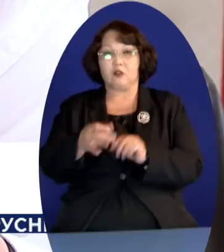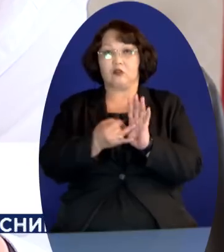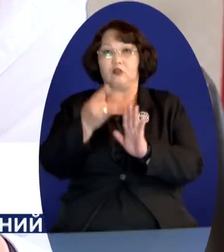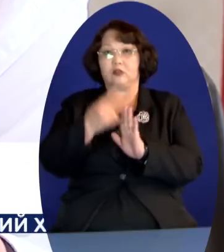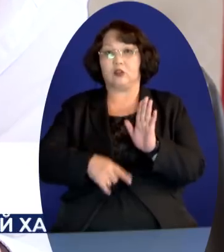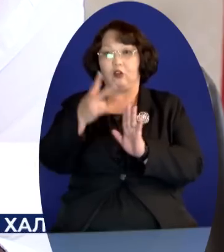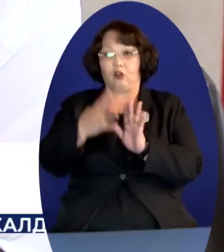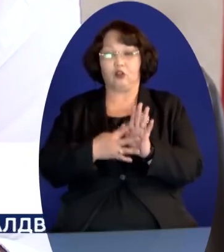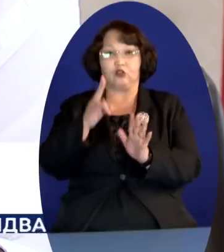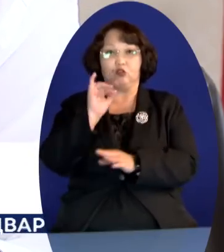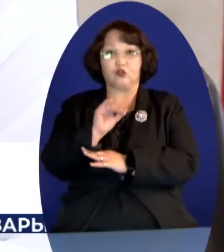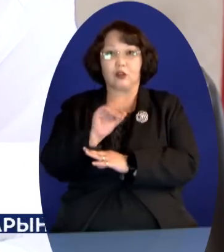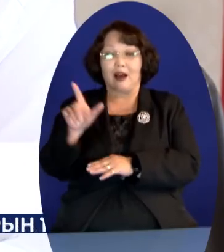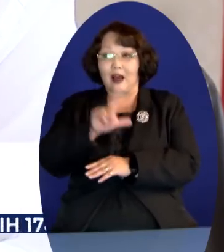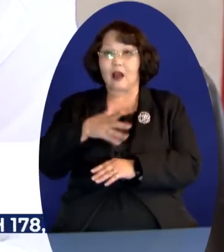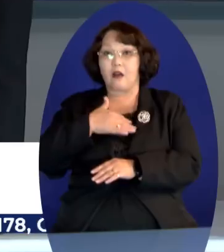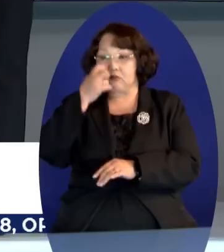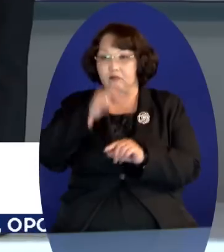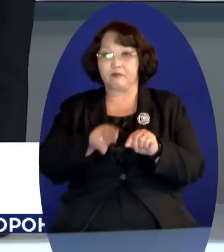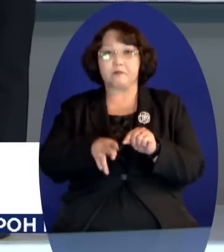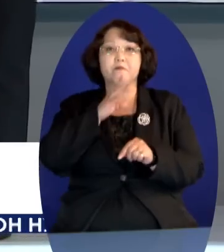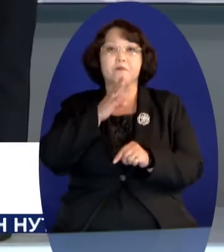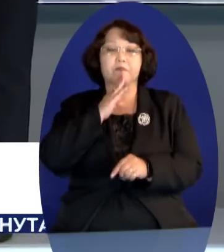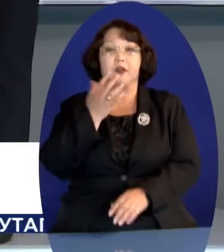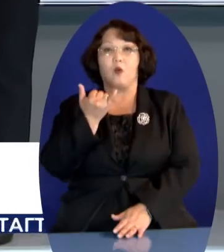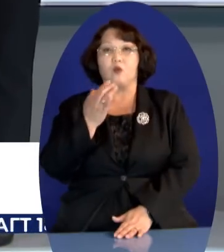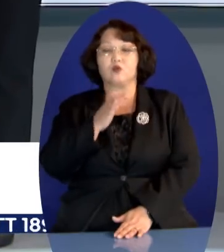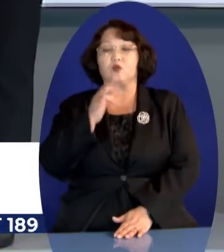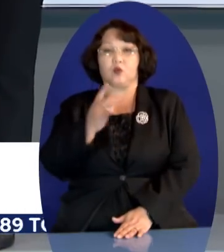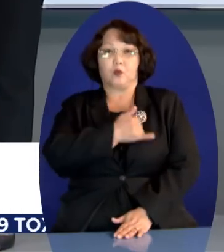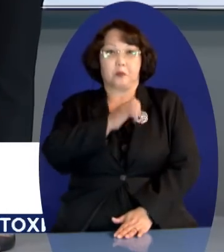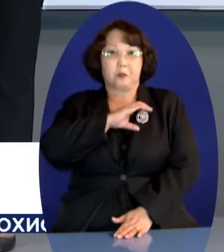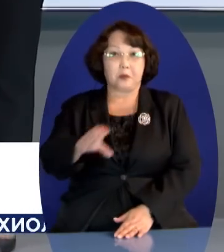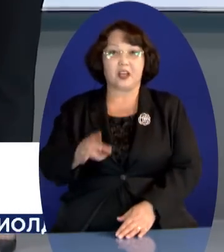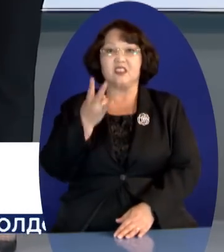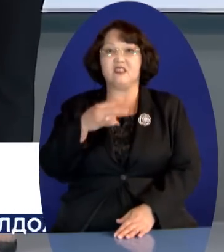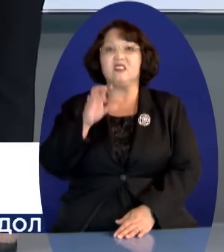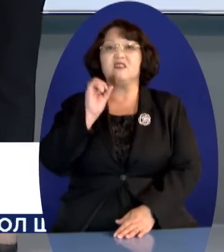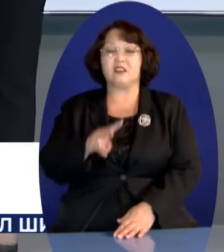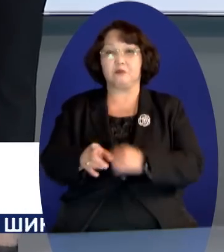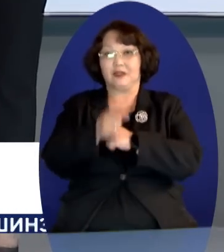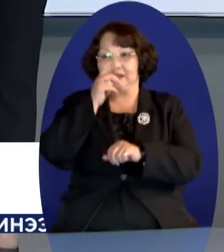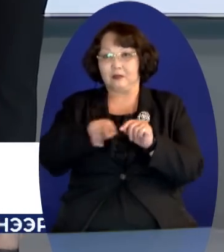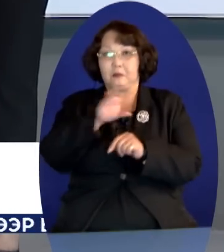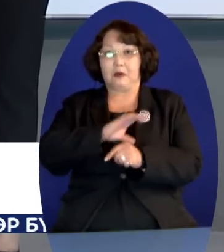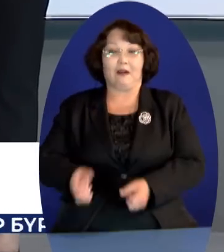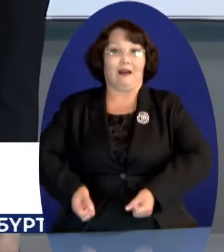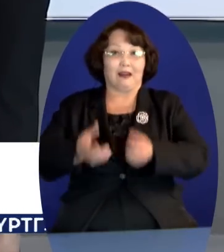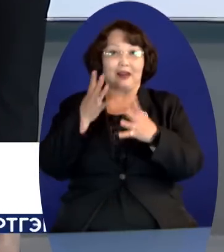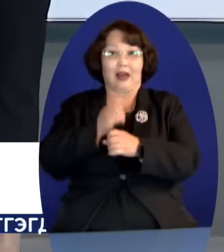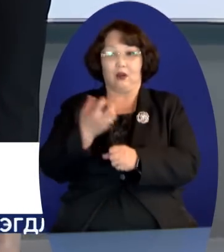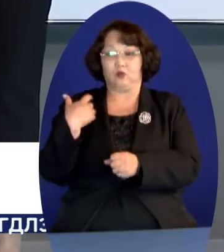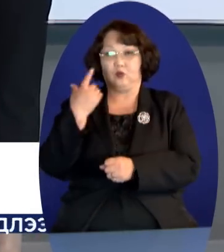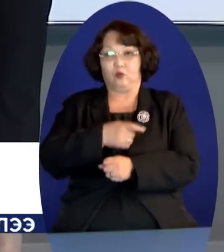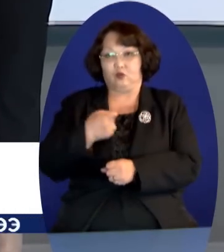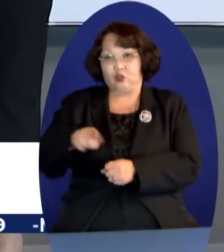эхлэн газар дээр нь хэн шалгалт хийнэ. За ус сувгийн удирдах газар болон нийслэлийн мэрэгжлийн яналтын газраас гаргасан ажлын